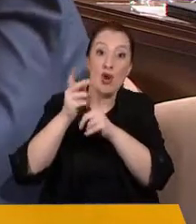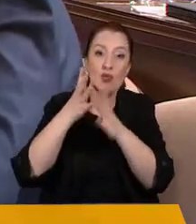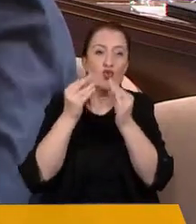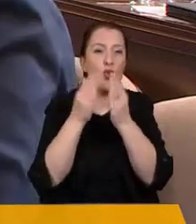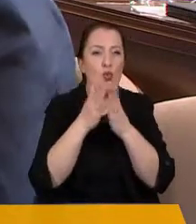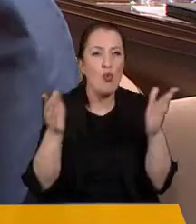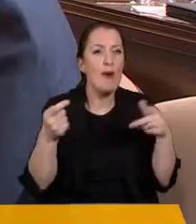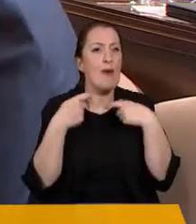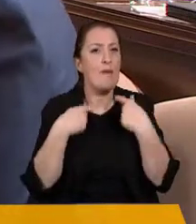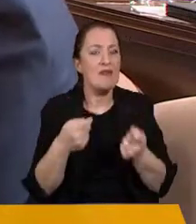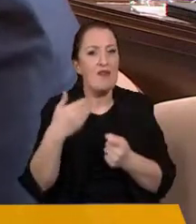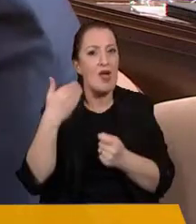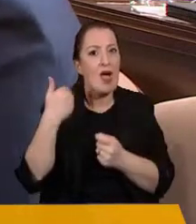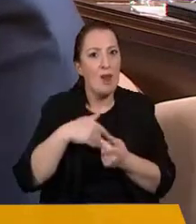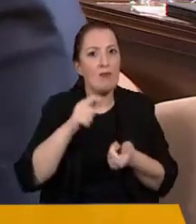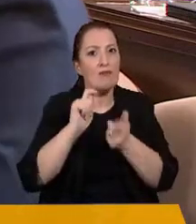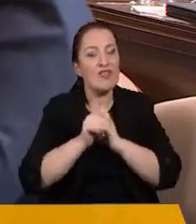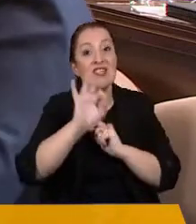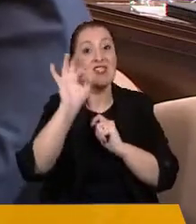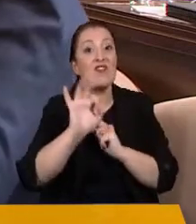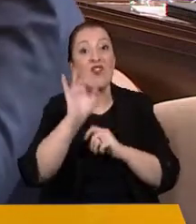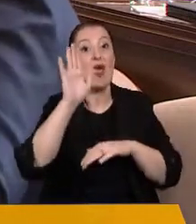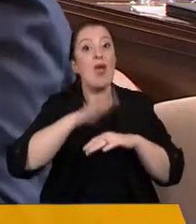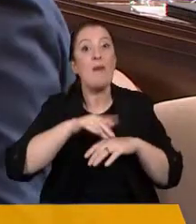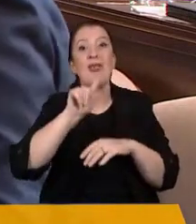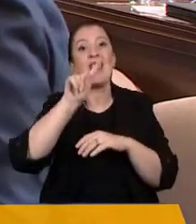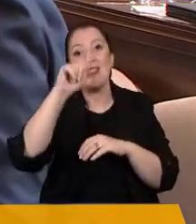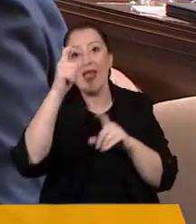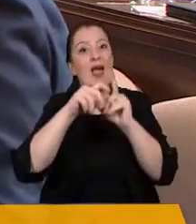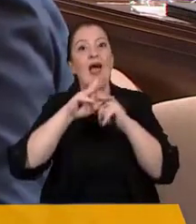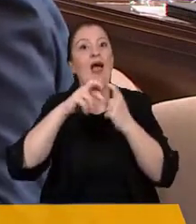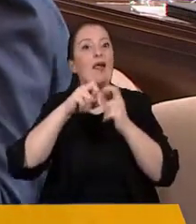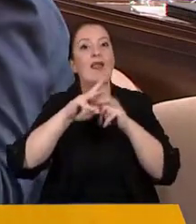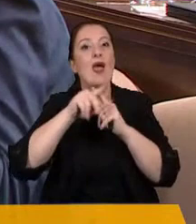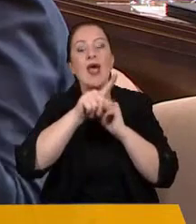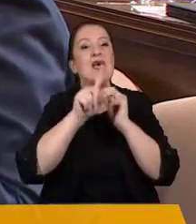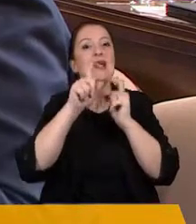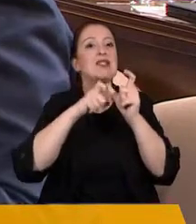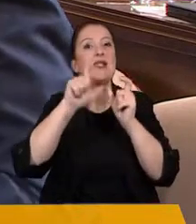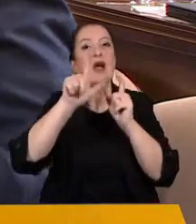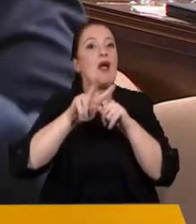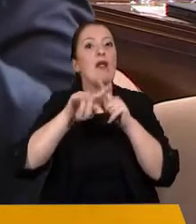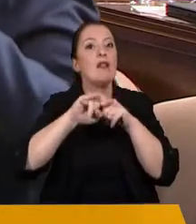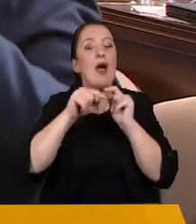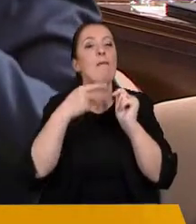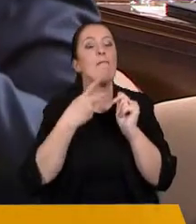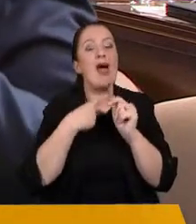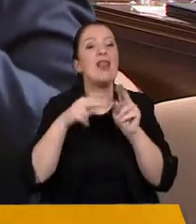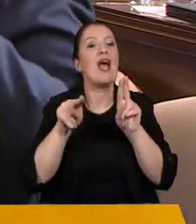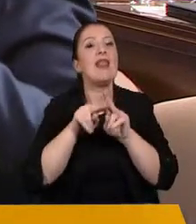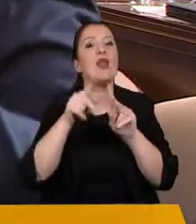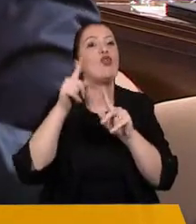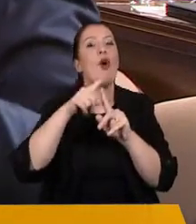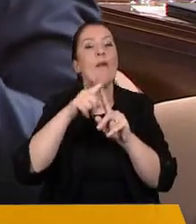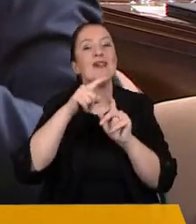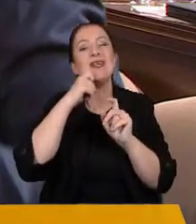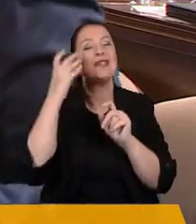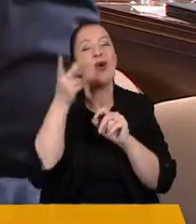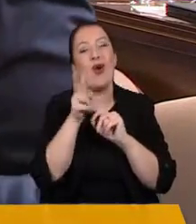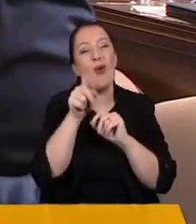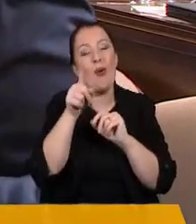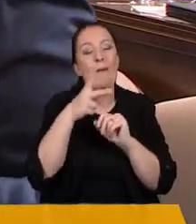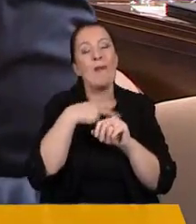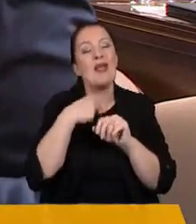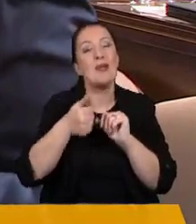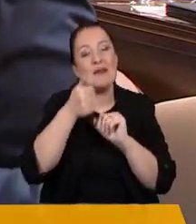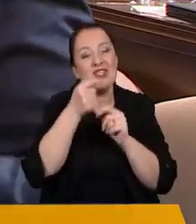büyük kamulaştırmayla Silivri'de yaptığı tek dere ıslahıdır Boğulcu Deresi. Ben Kadir Topbaş Beyefendi'ye ve heyetine de, o günkü heyetine teşekkür